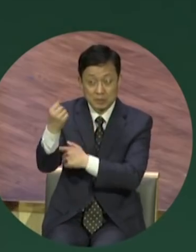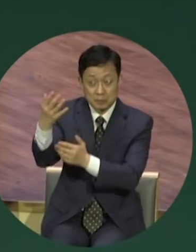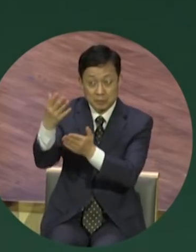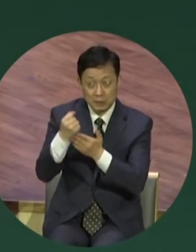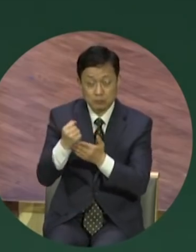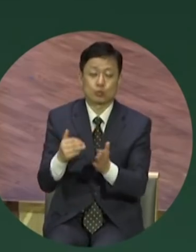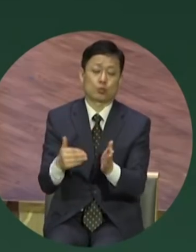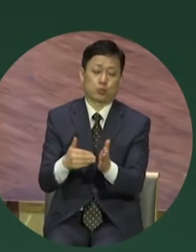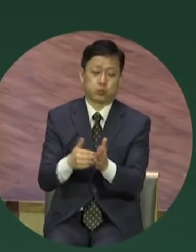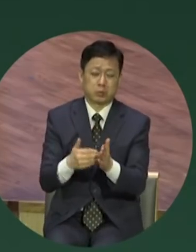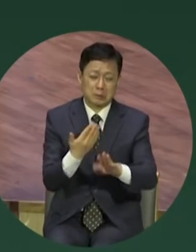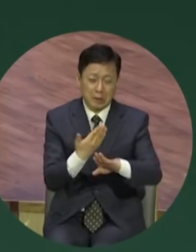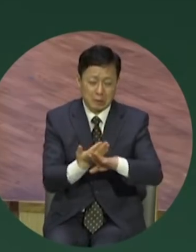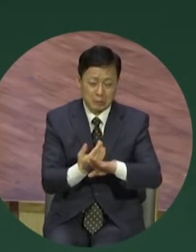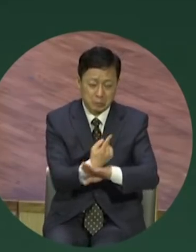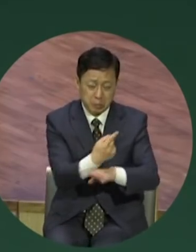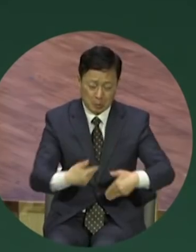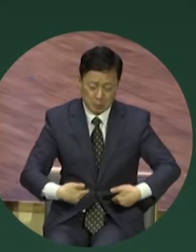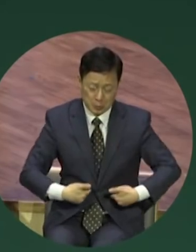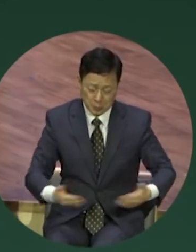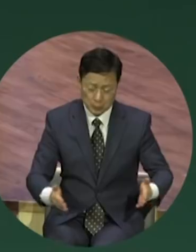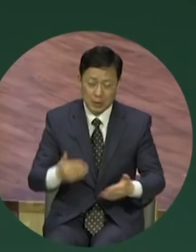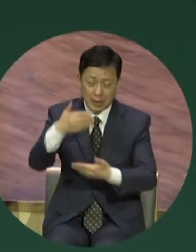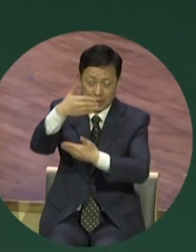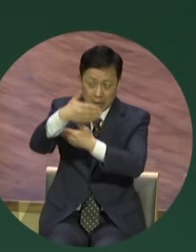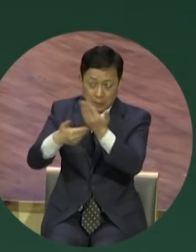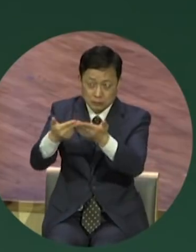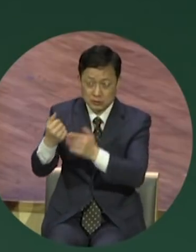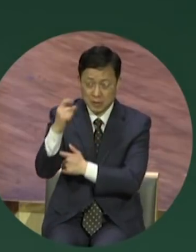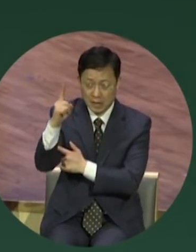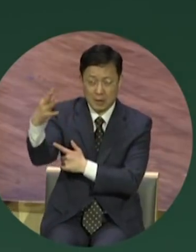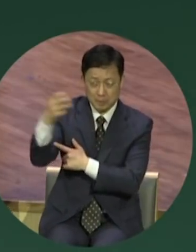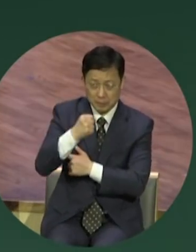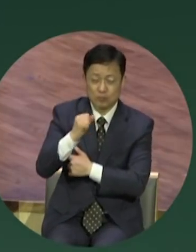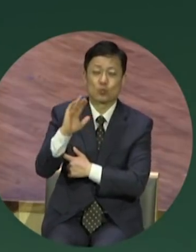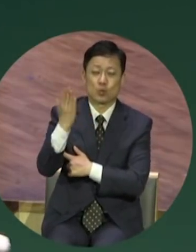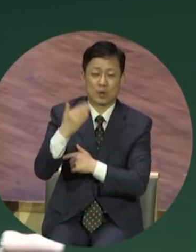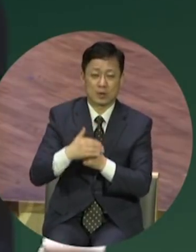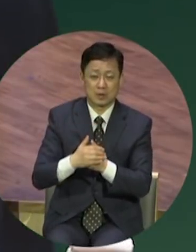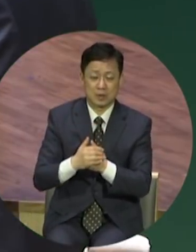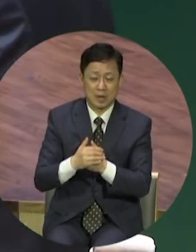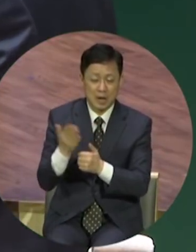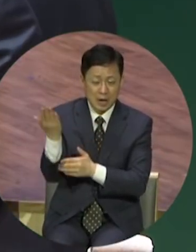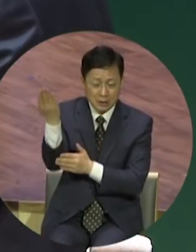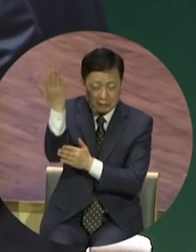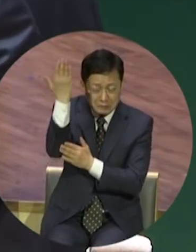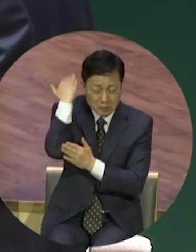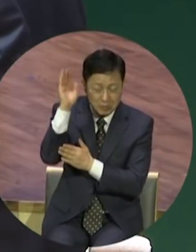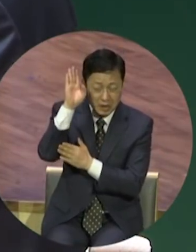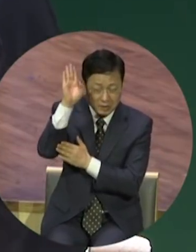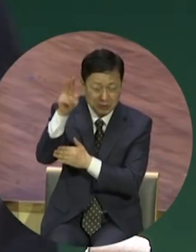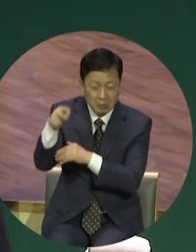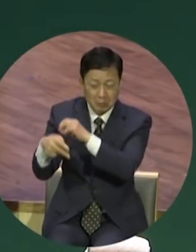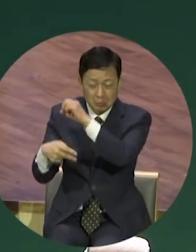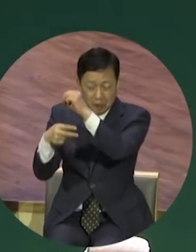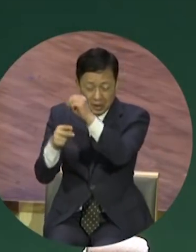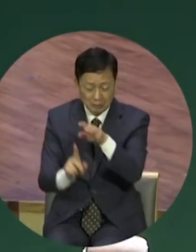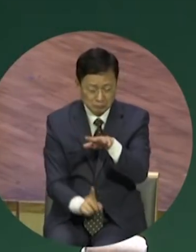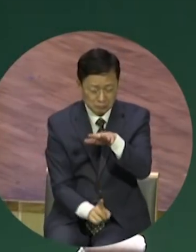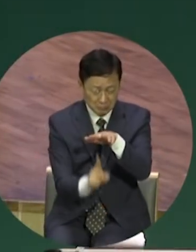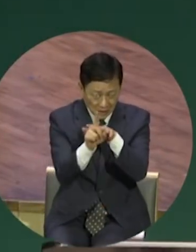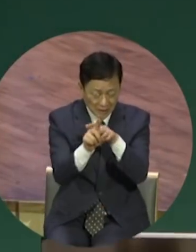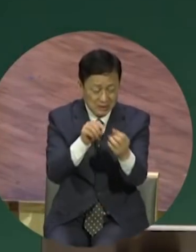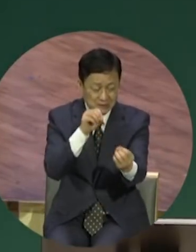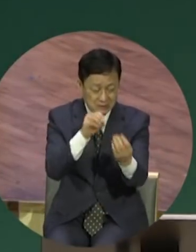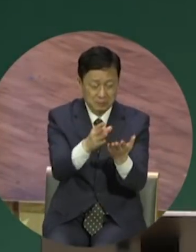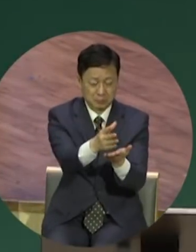안 왔다 그런 거 없습니다. For us, it's not about whether we've received prayer answers or not. 여러분들은 하나님의 전무후무한 응답 받을 사람이기 때문에